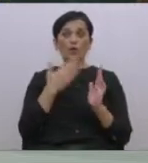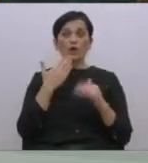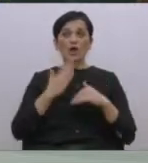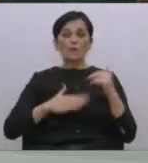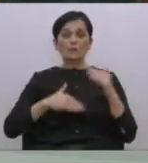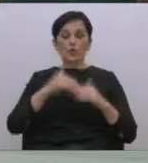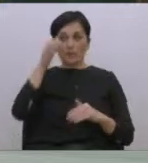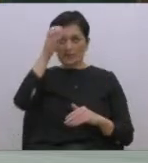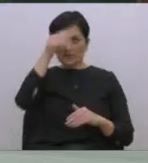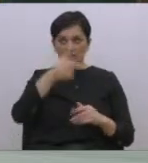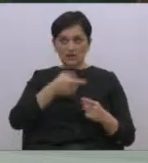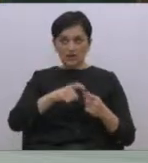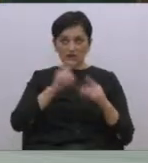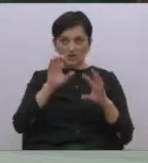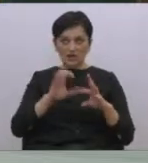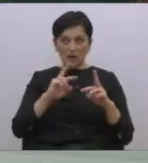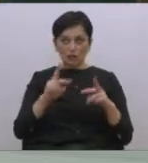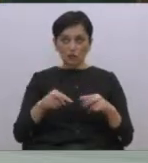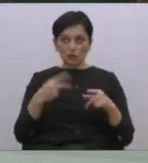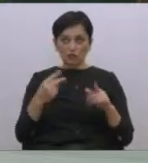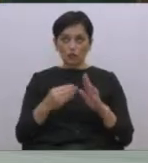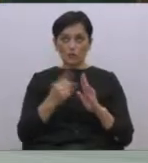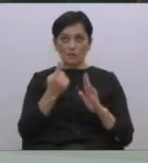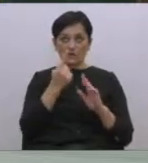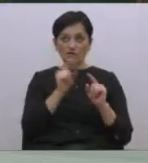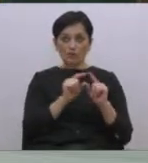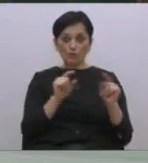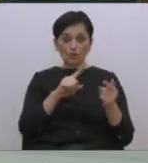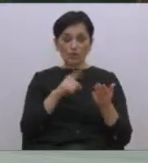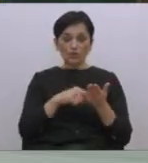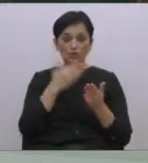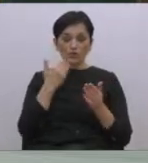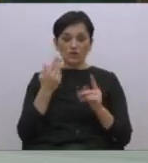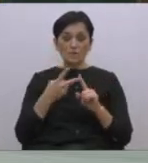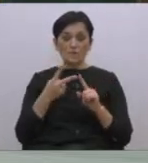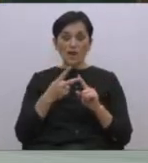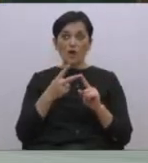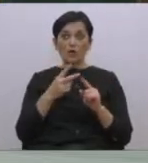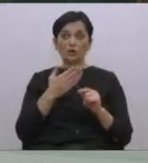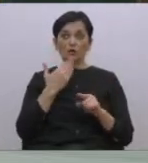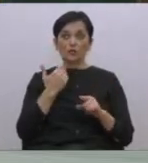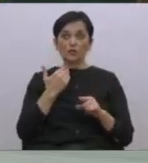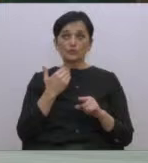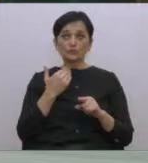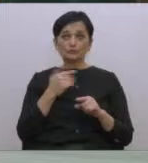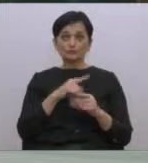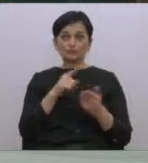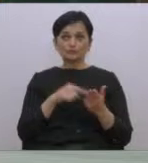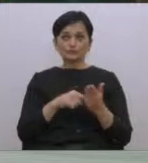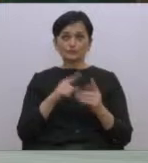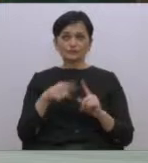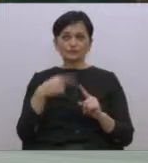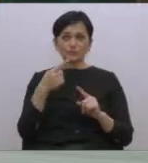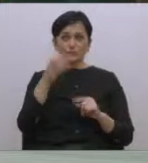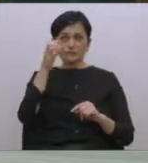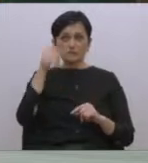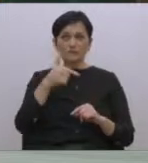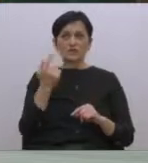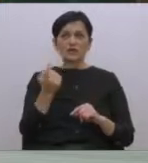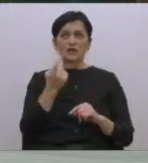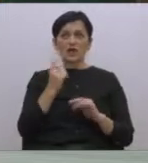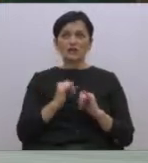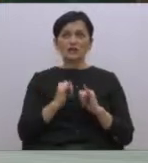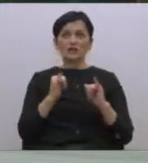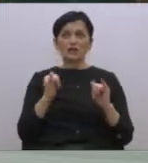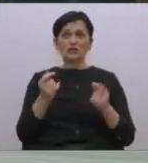პროფესიული განათლების შესახებ კანონშეცვლილებასა. პირველ მუხთან არ არის კითხვები, მეორესთან არ არის კითხვები. შემდეგი განათლების ხარისხის